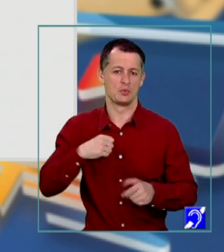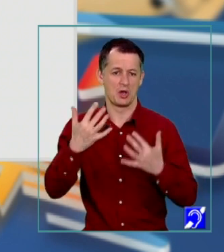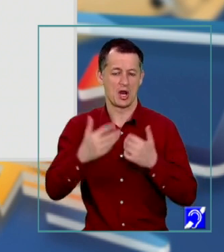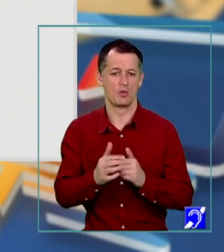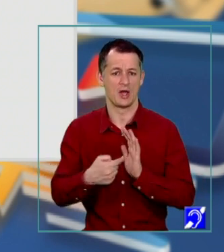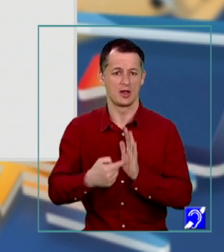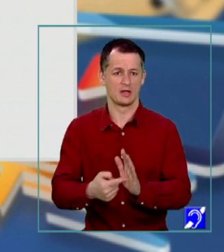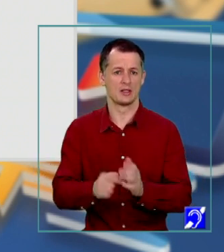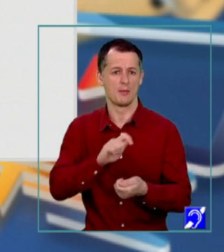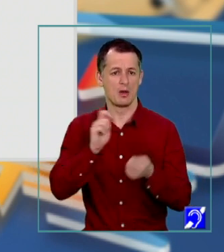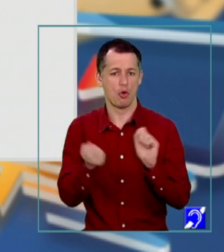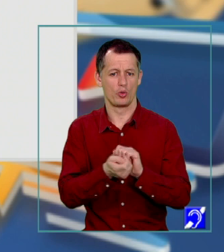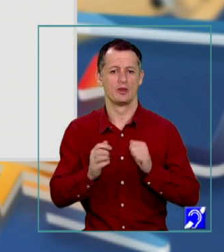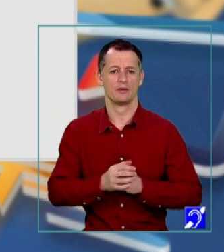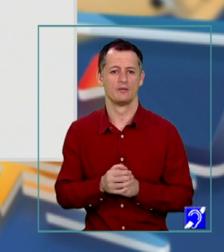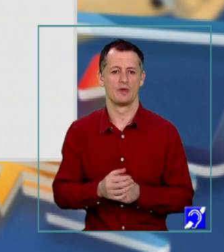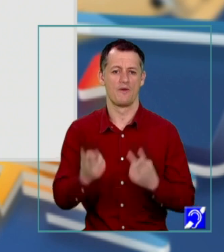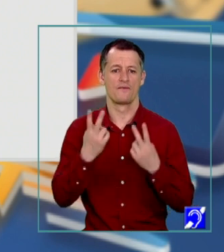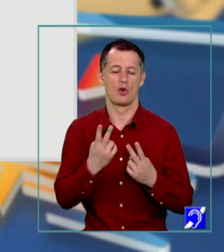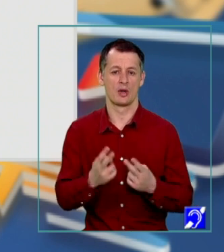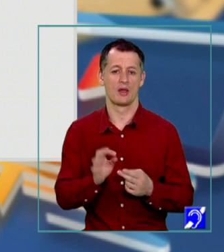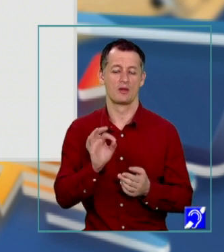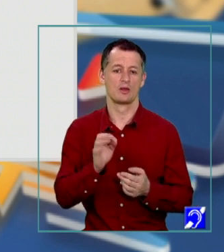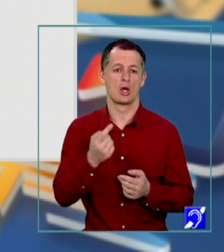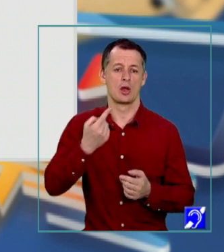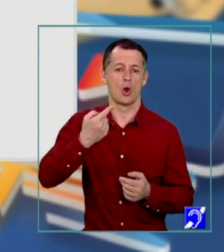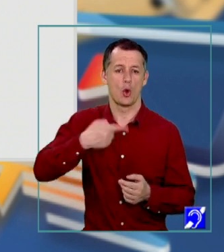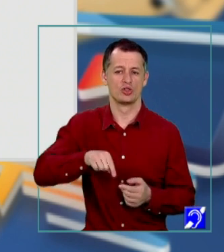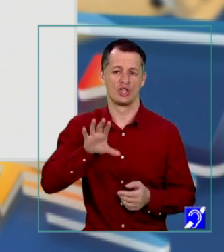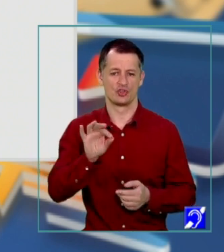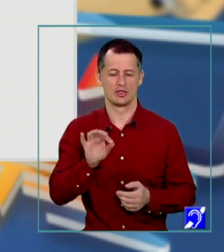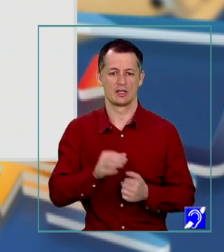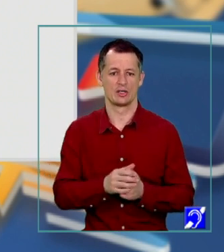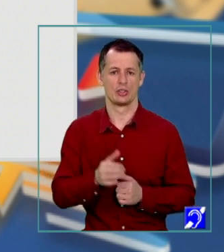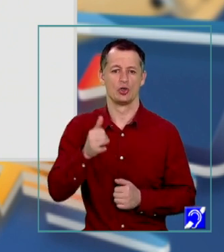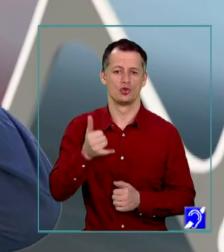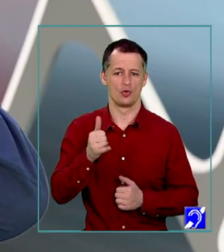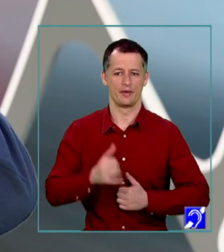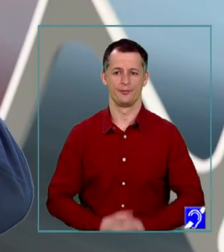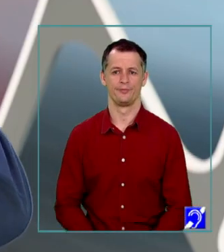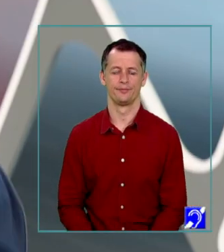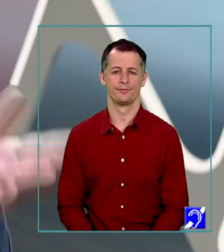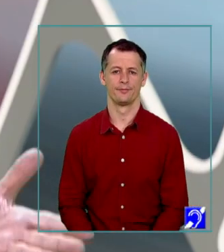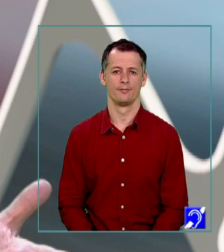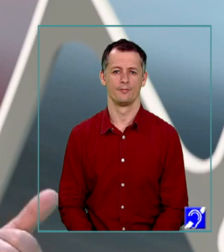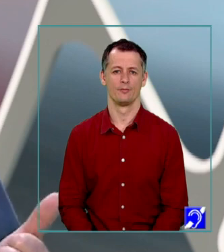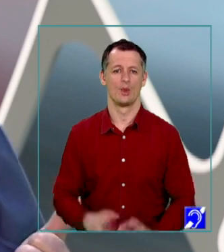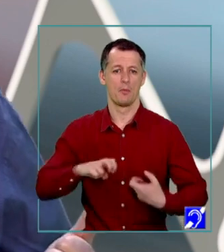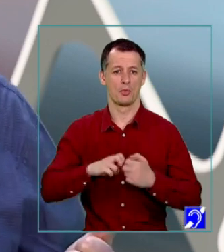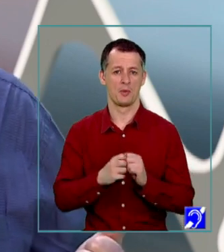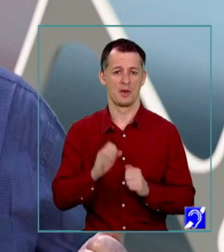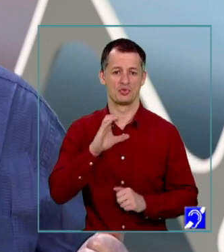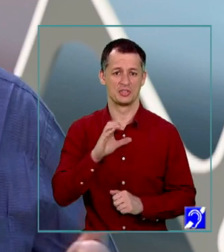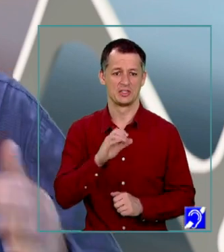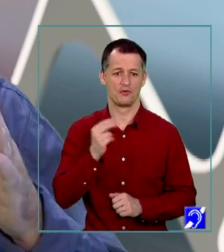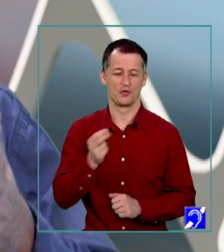observați, am și înlocuit la valoarea de 150 juli. Problema C este deja